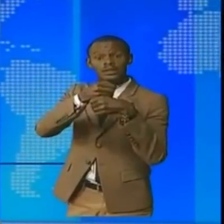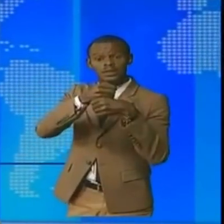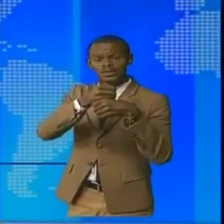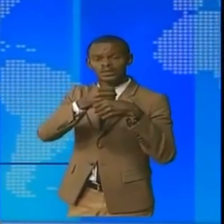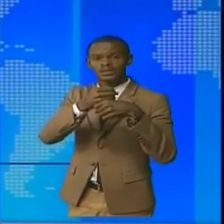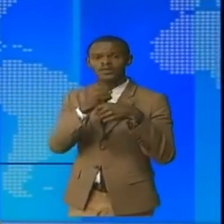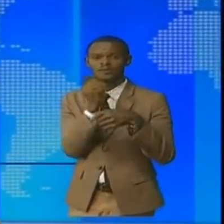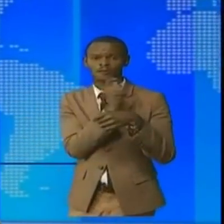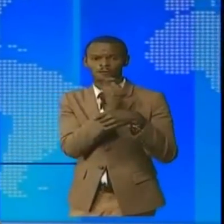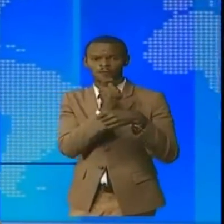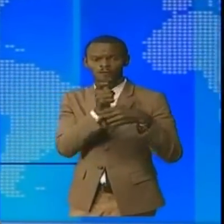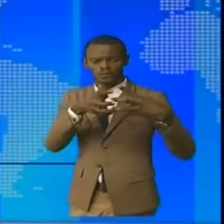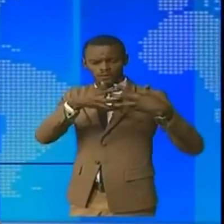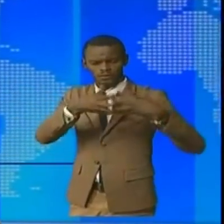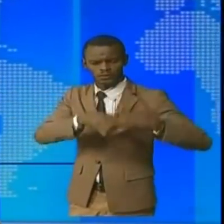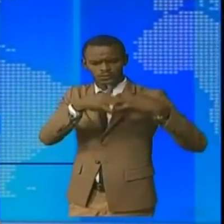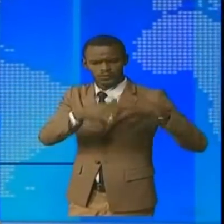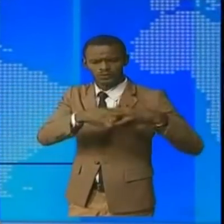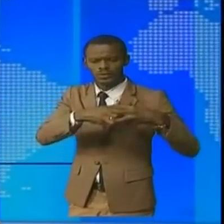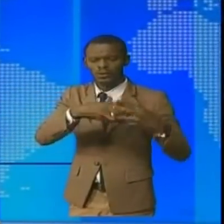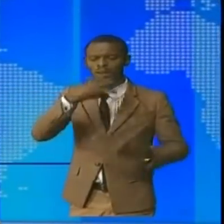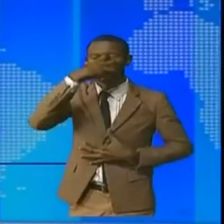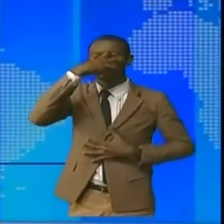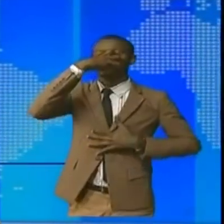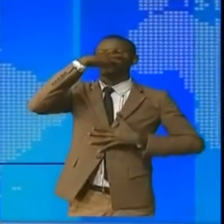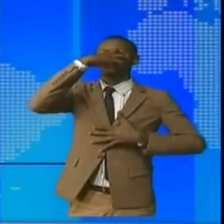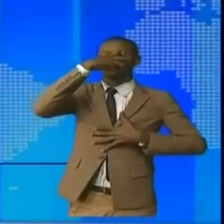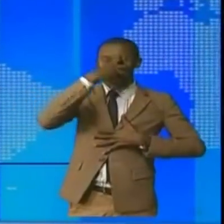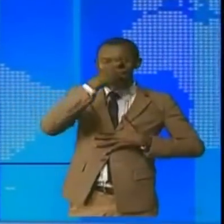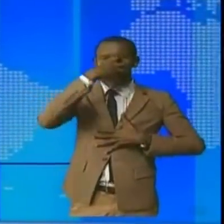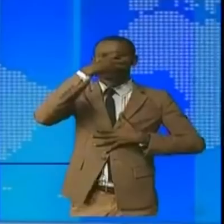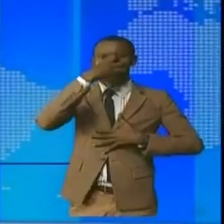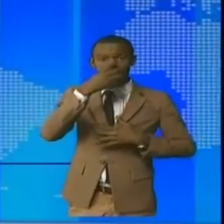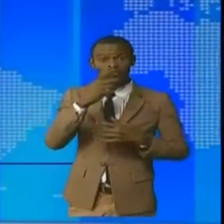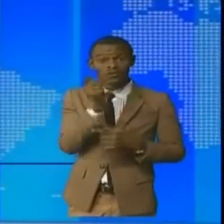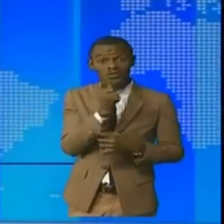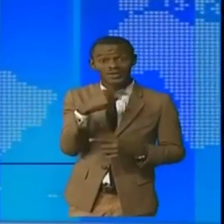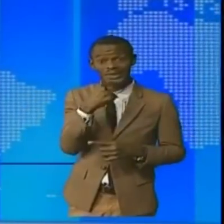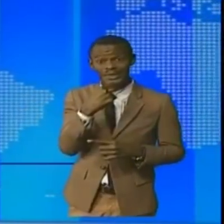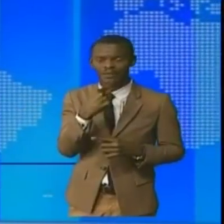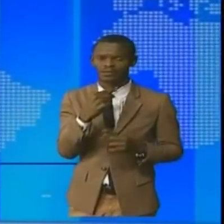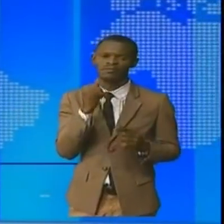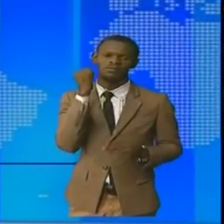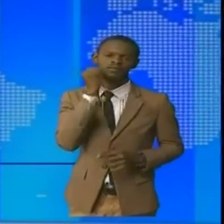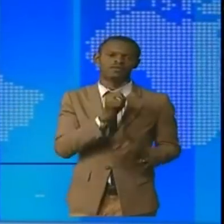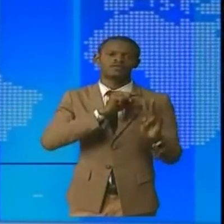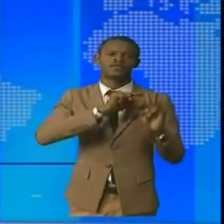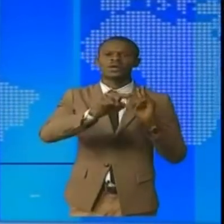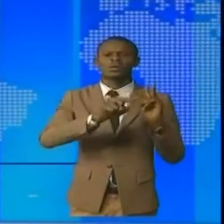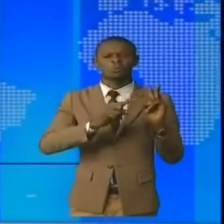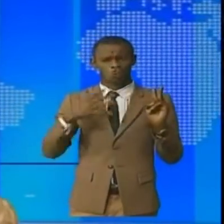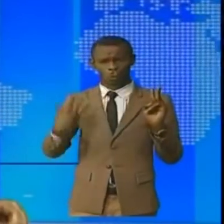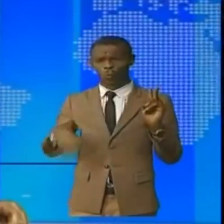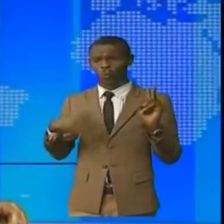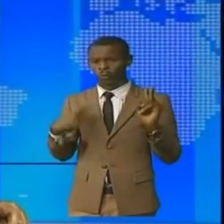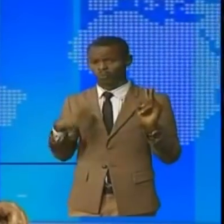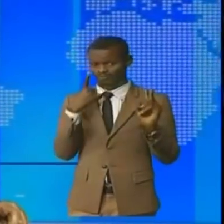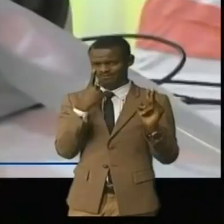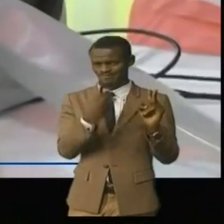dire la femme à la conquête de nouvelles technologies. D'autres explications avec Chatikiwe Mishashka.